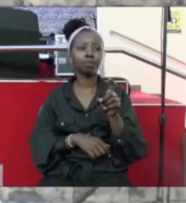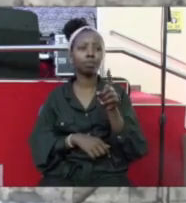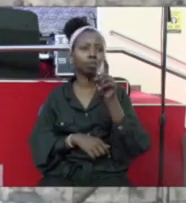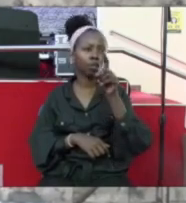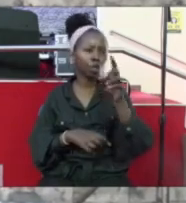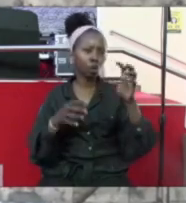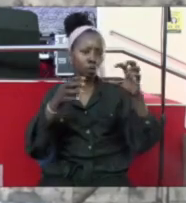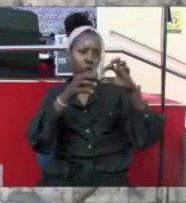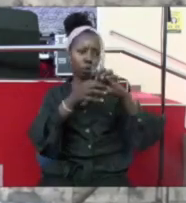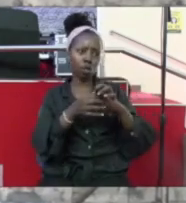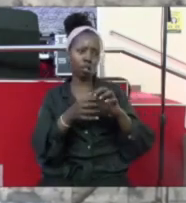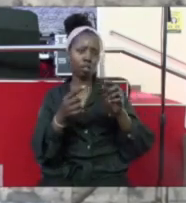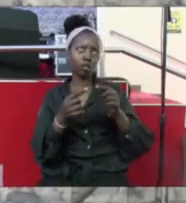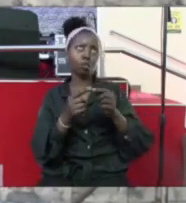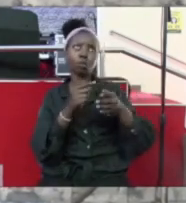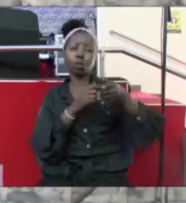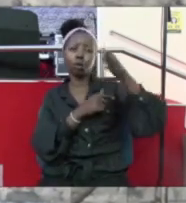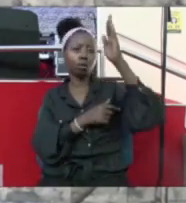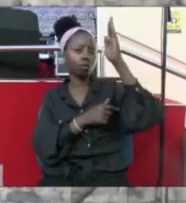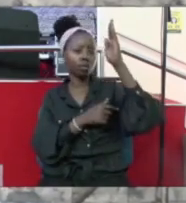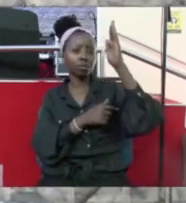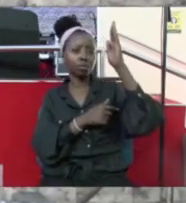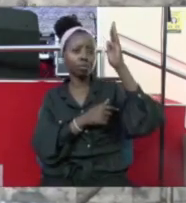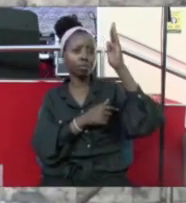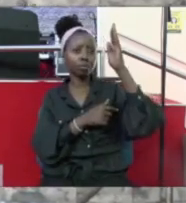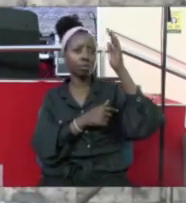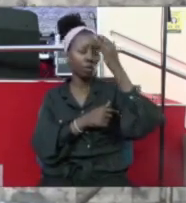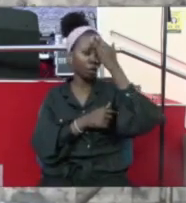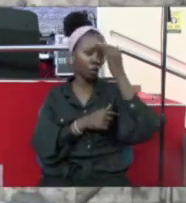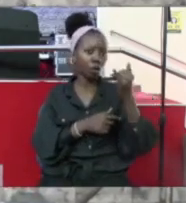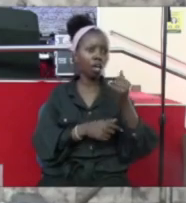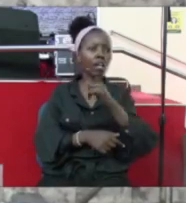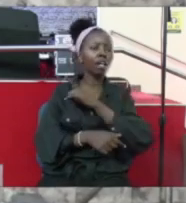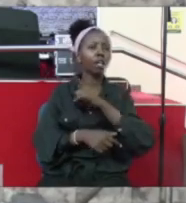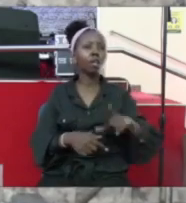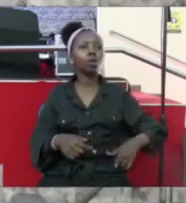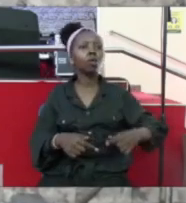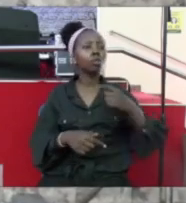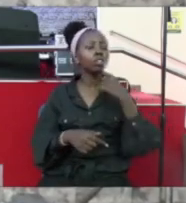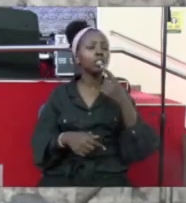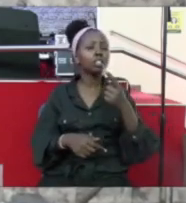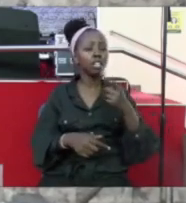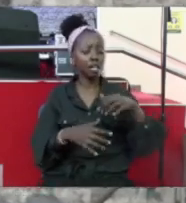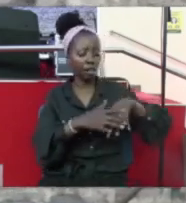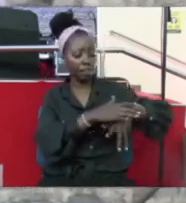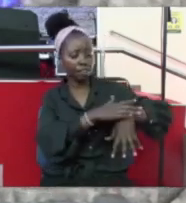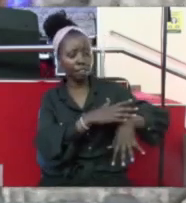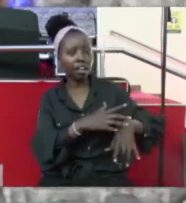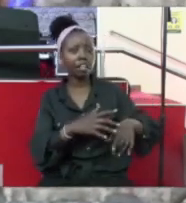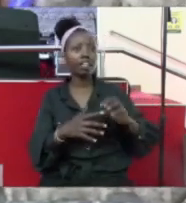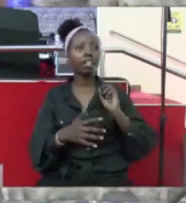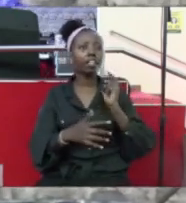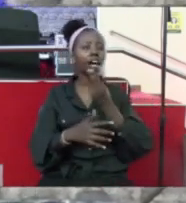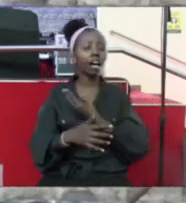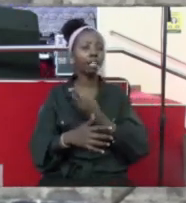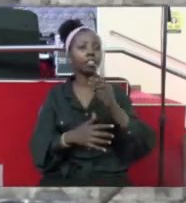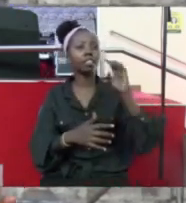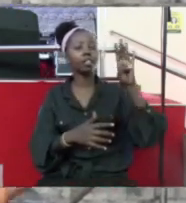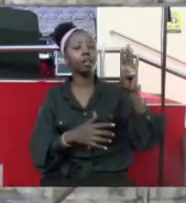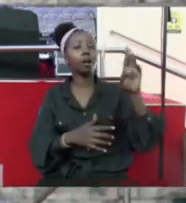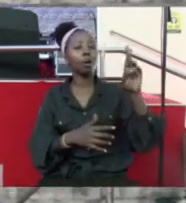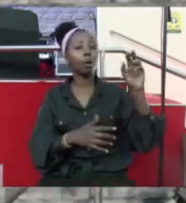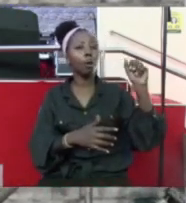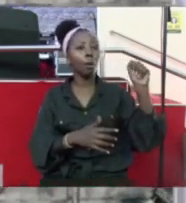connected to him? Je, umeunganishwa naye? Because he says that he's the vine and we are the branches. Kwa sababu yeye anasema kwamba yeye ndiye mzabibu nasi